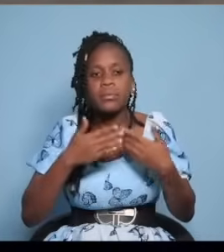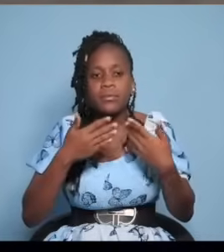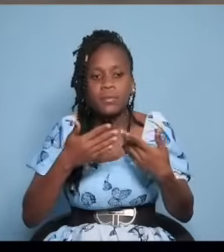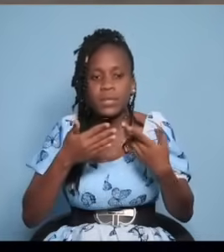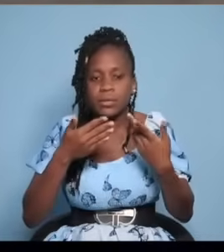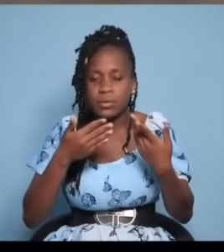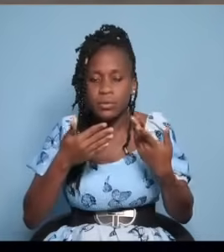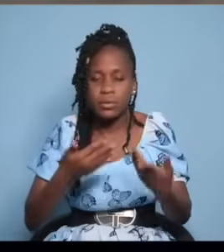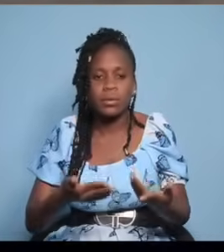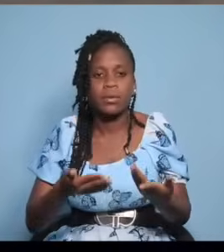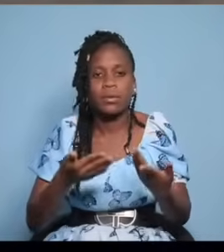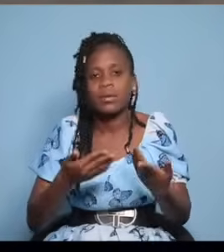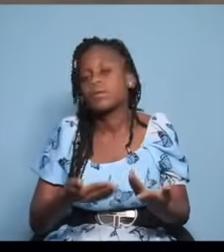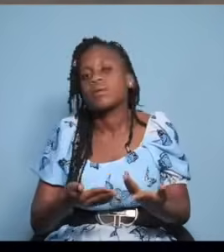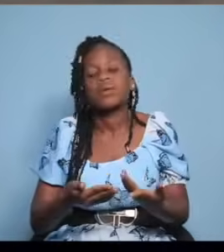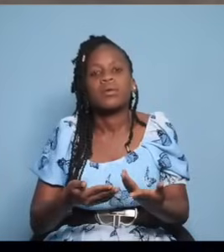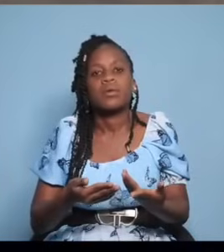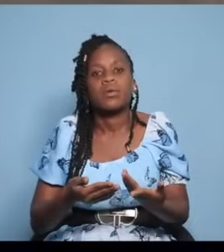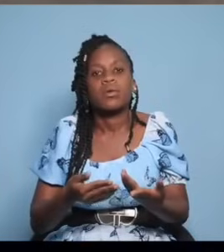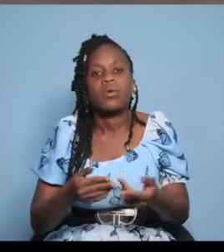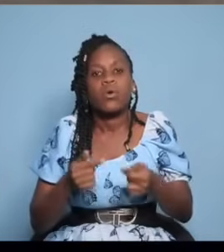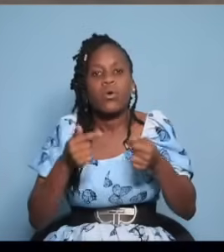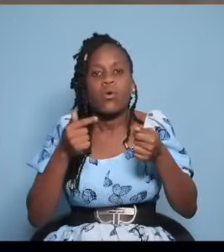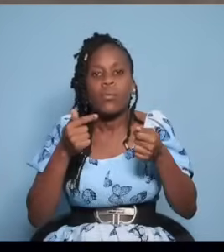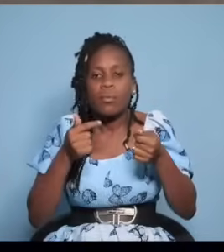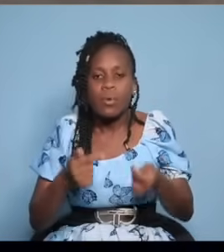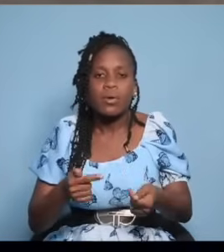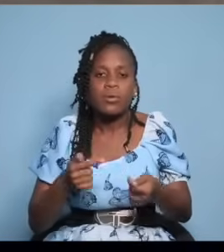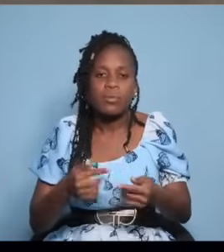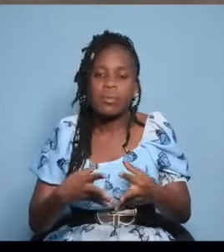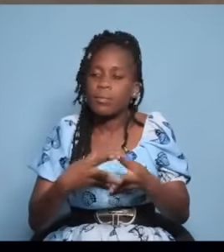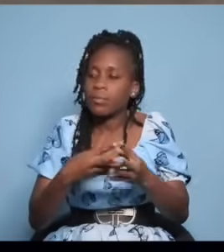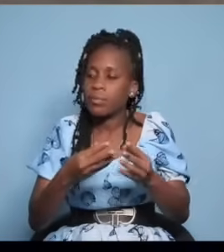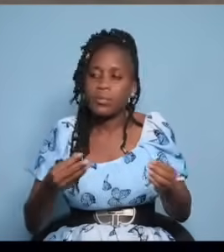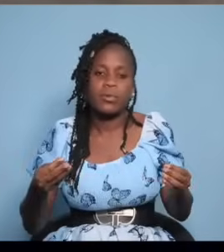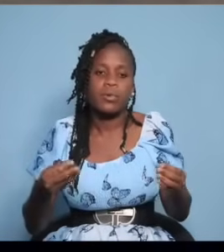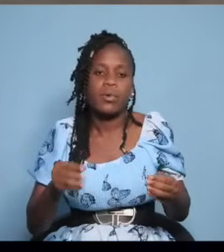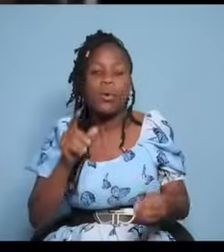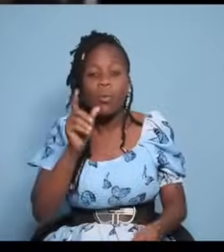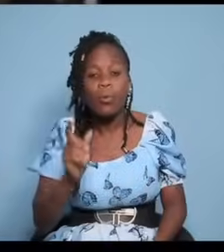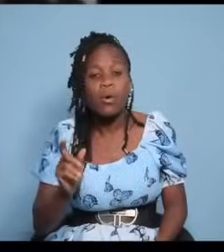anguko la Sudani. Matumaini yaliyopotea yamekwisha. Watu wakajiuliza,